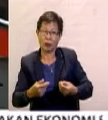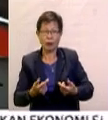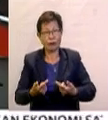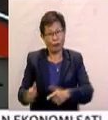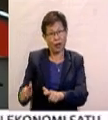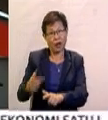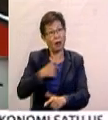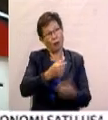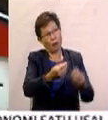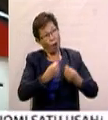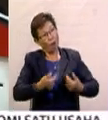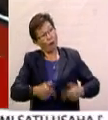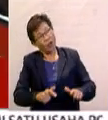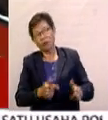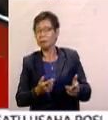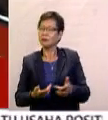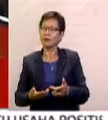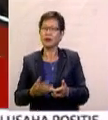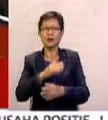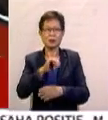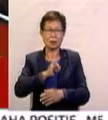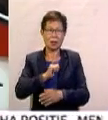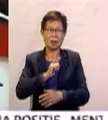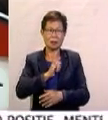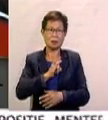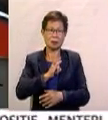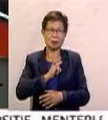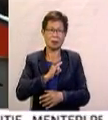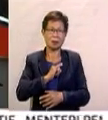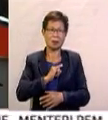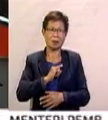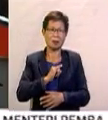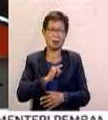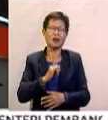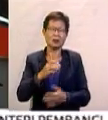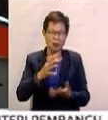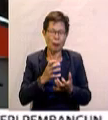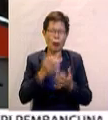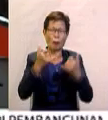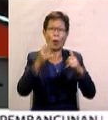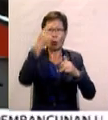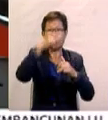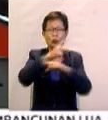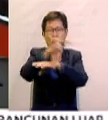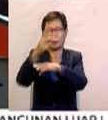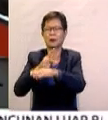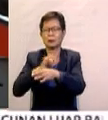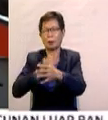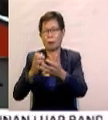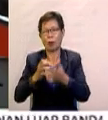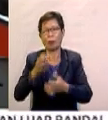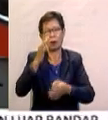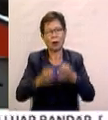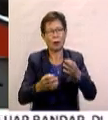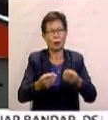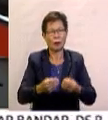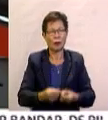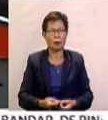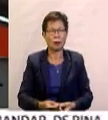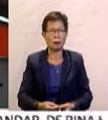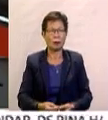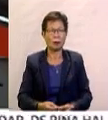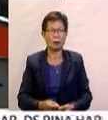dan memang saya sendiri pun, semua player sendiri pun ingin bermain dengan skuad kebangsaan. Dan rasanya jika peluang dan rezeki saya